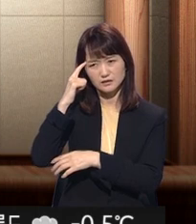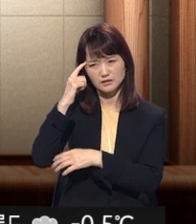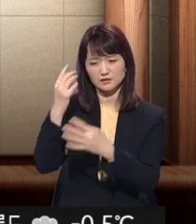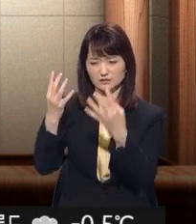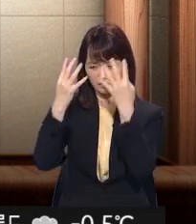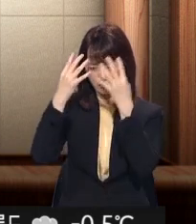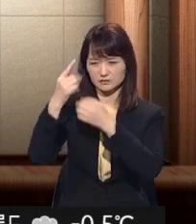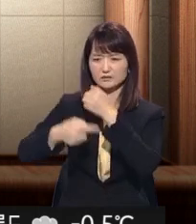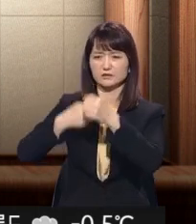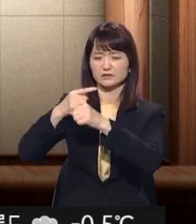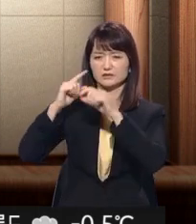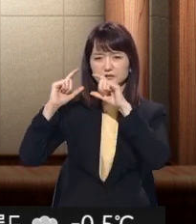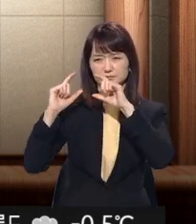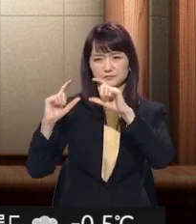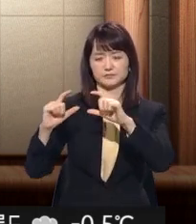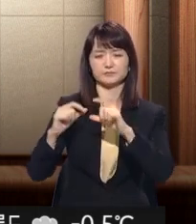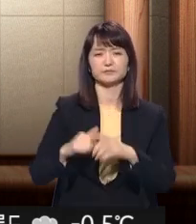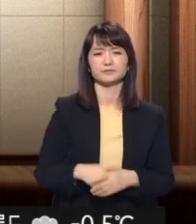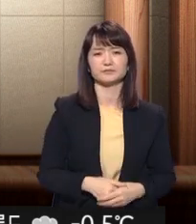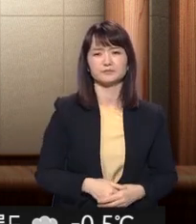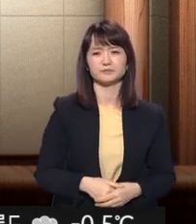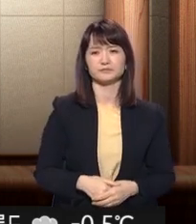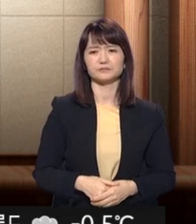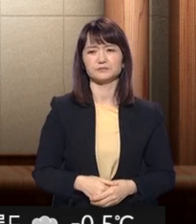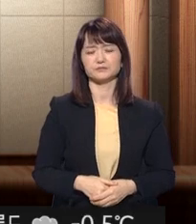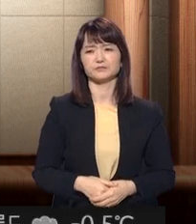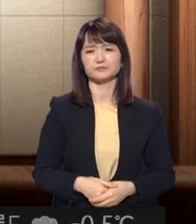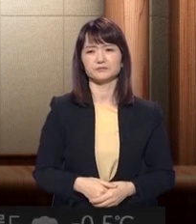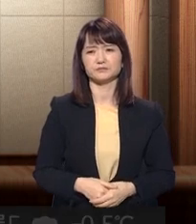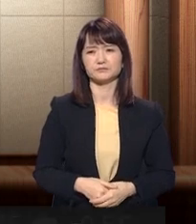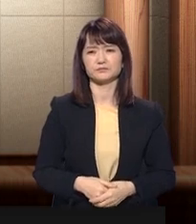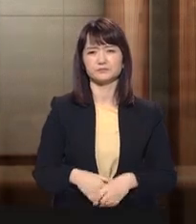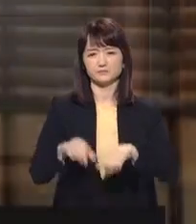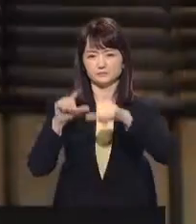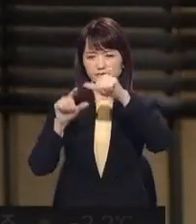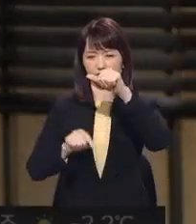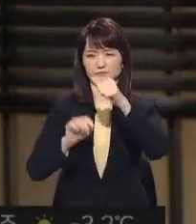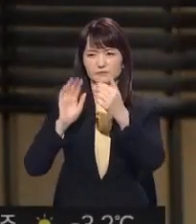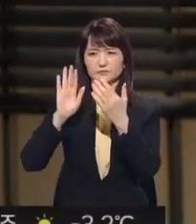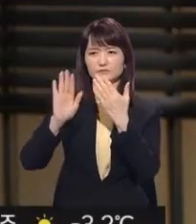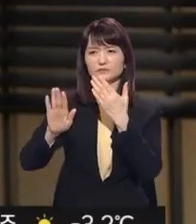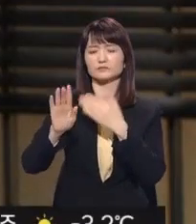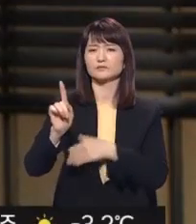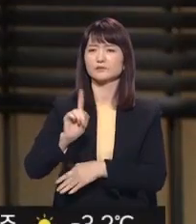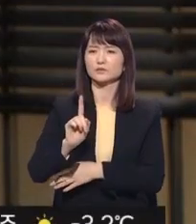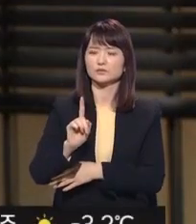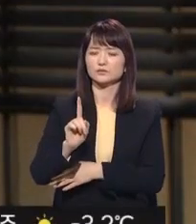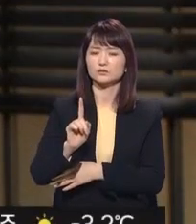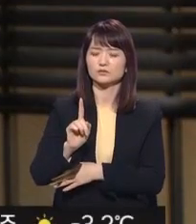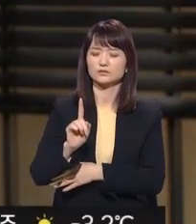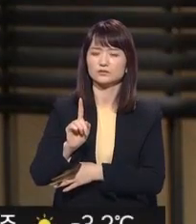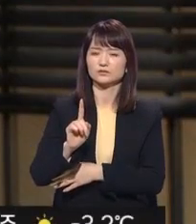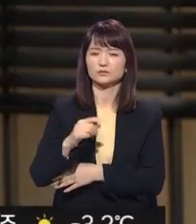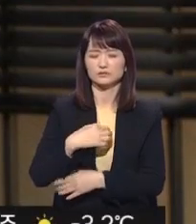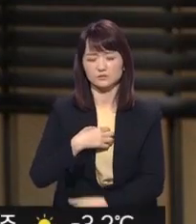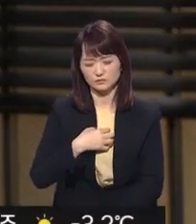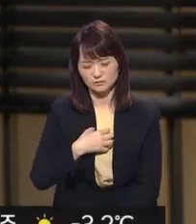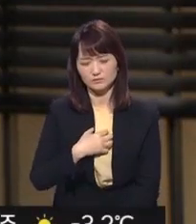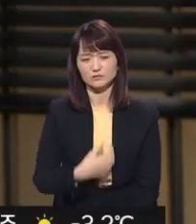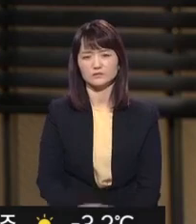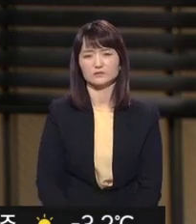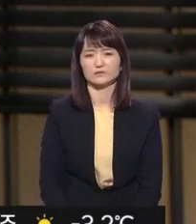징역 1년이 선고를 했는데요 문제는 그래서 이제 5월 달 이후에 또 이게 좀 걱정이 되는 상황입니다